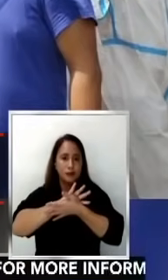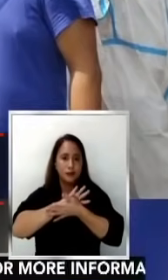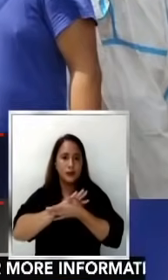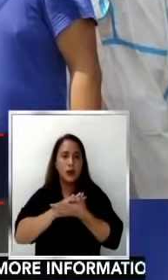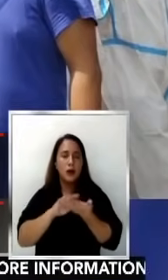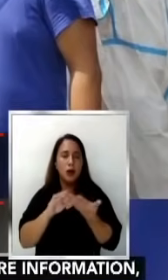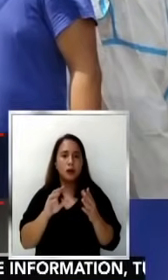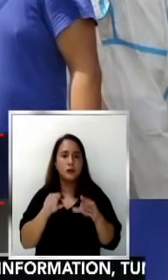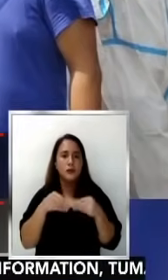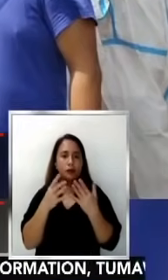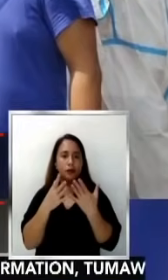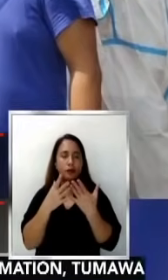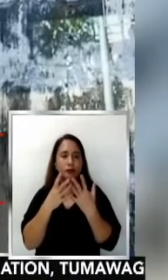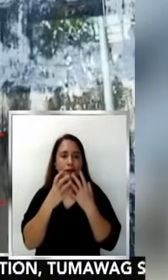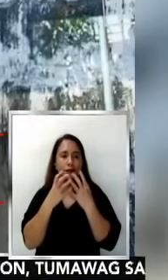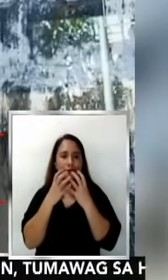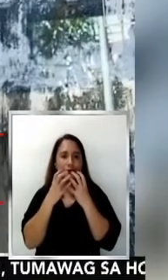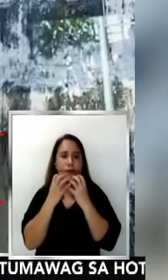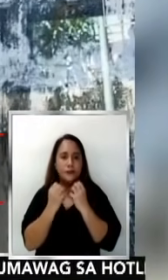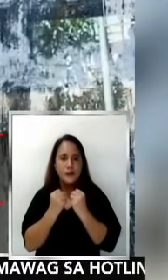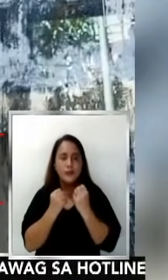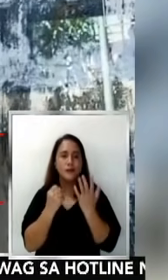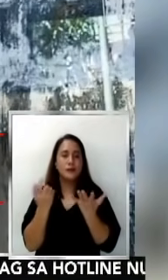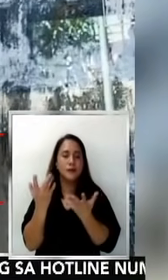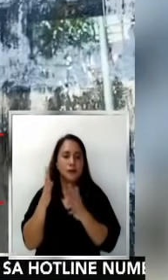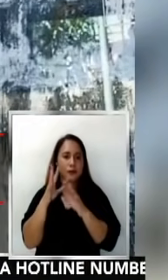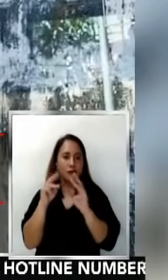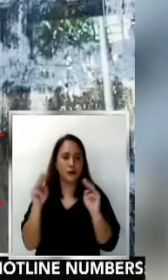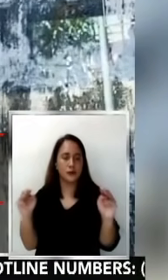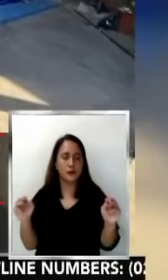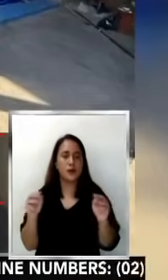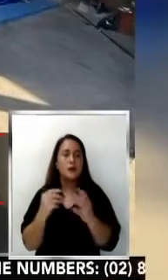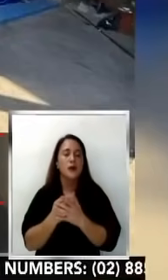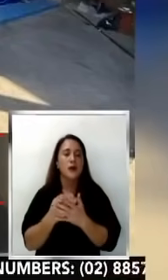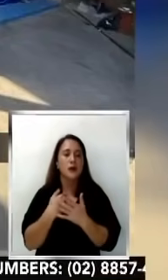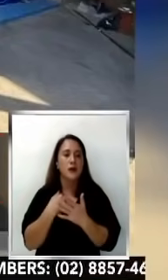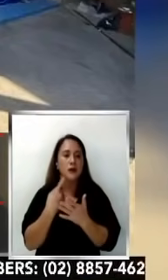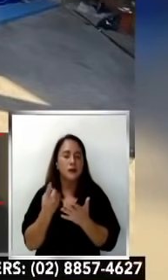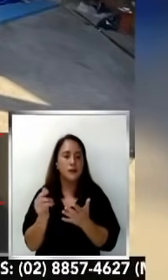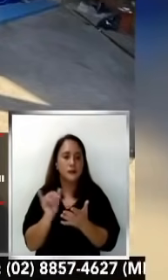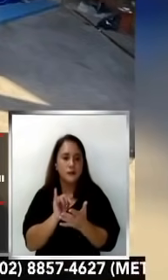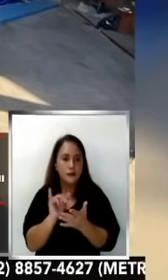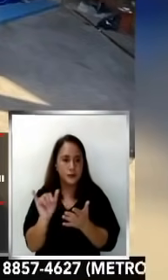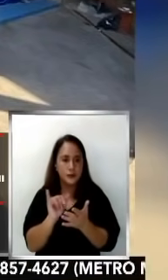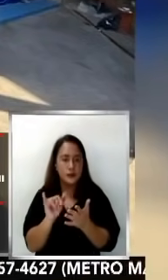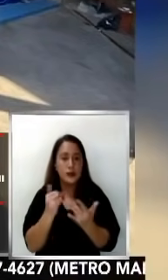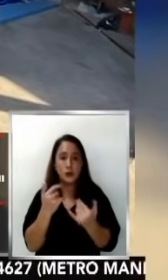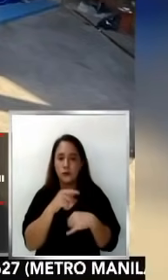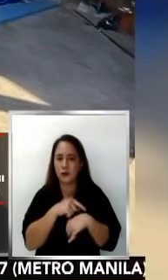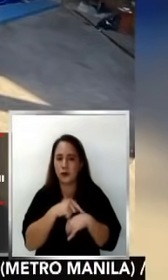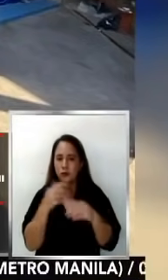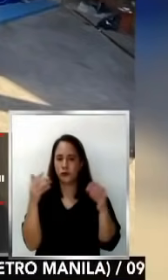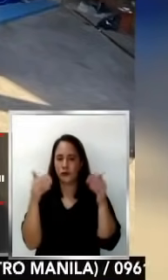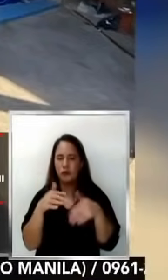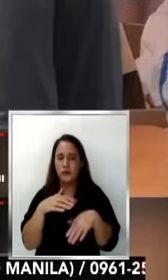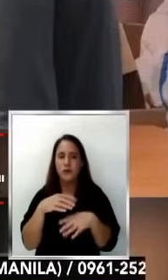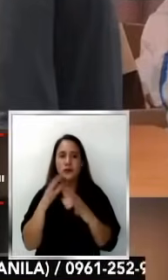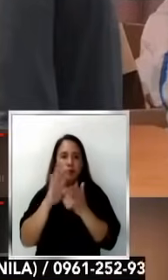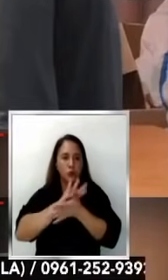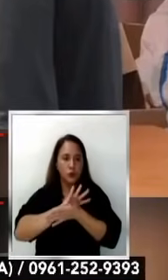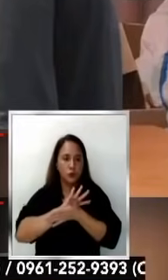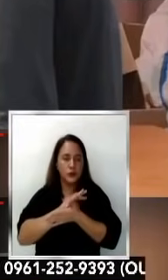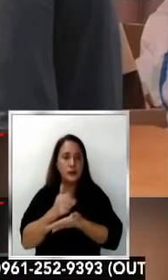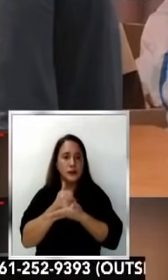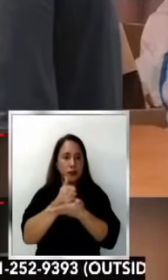halaga. Binibigyan din ng palasyo na itong panahon para tutukan ang COVID-19 at tulungan ang gobyerno